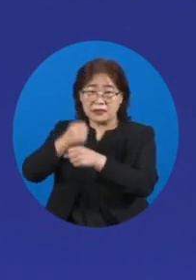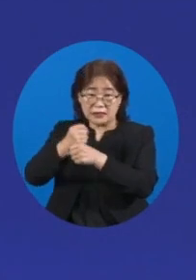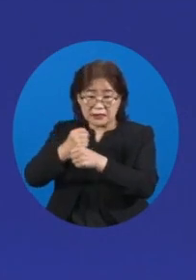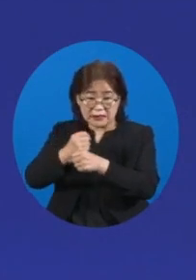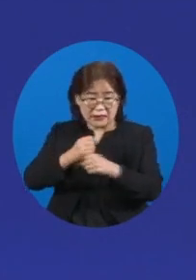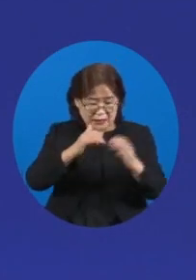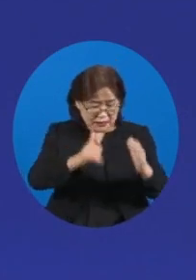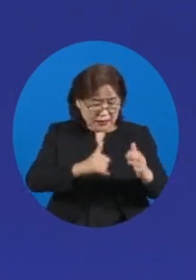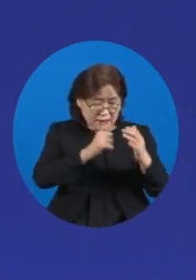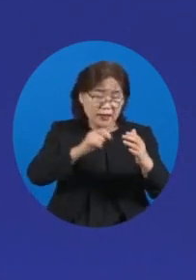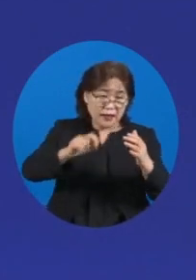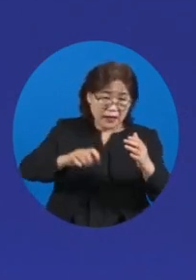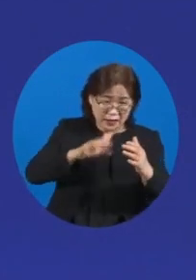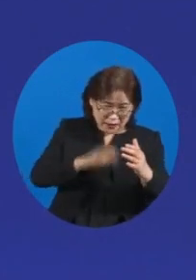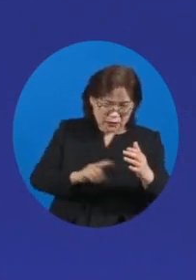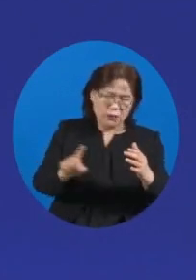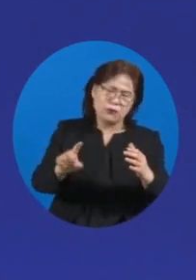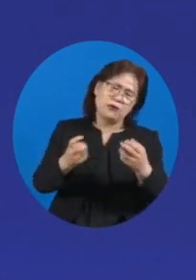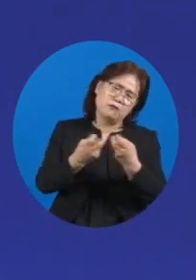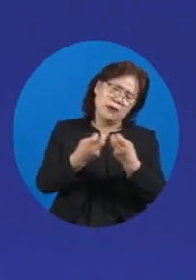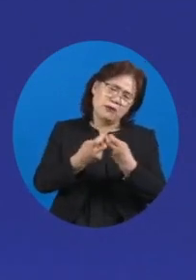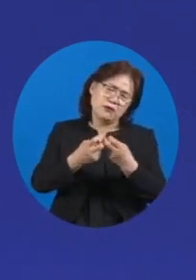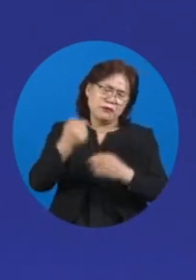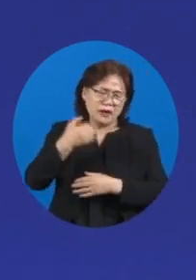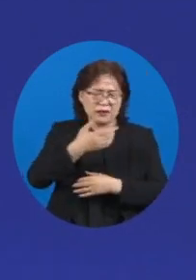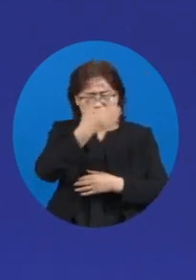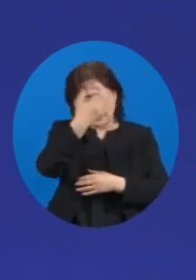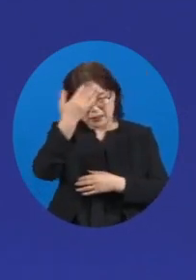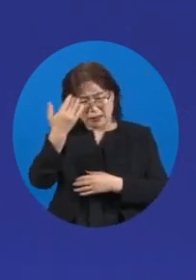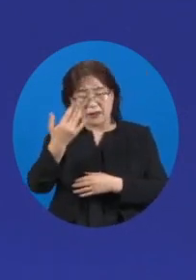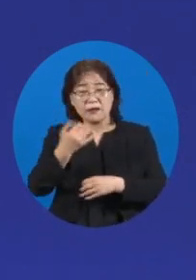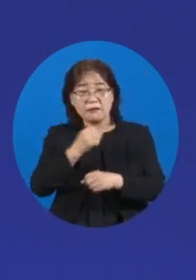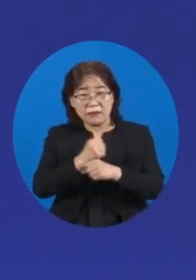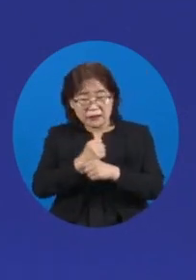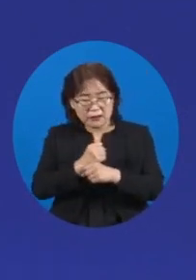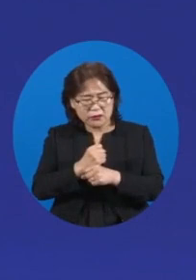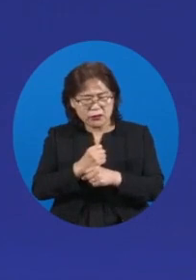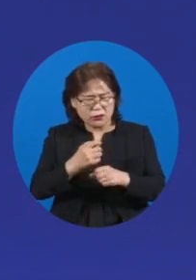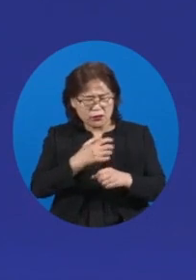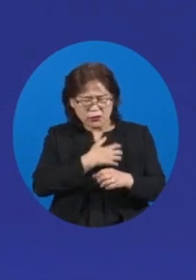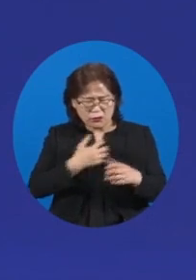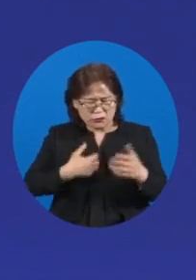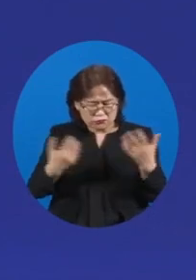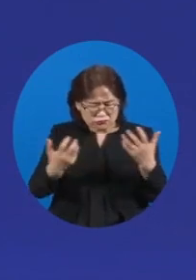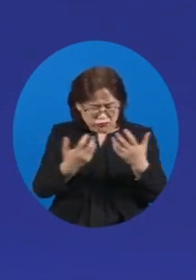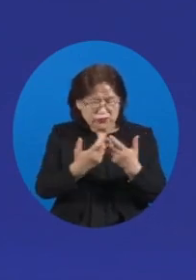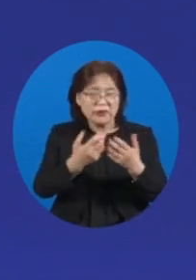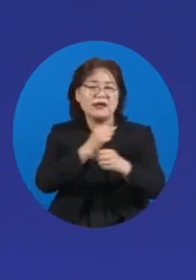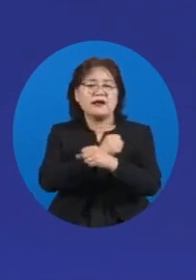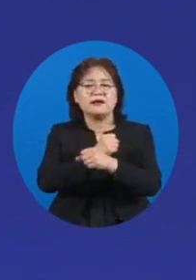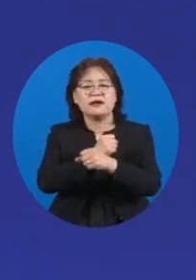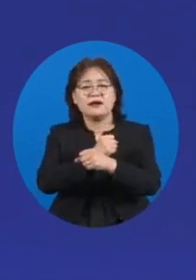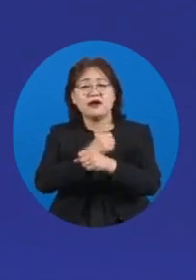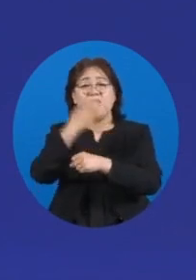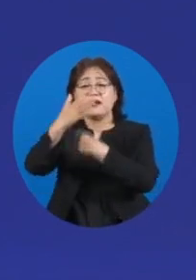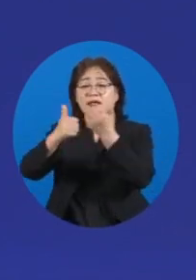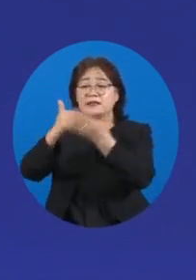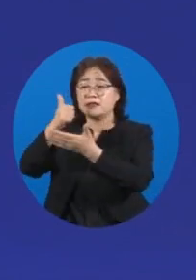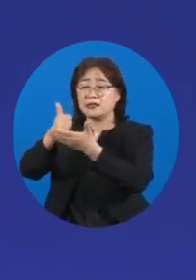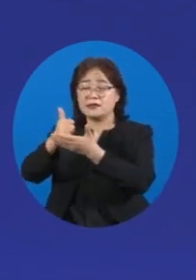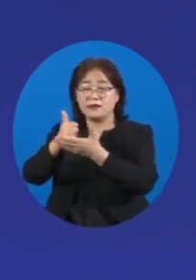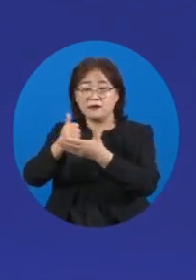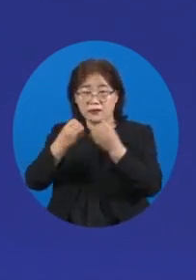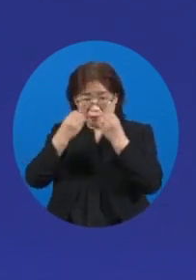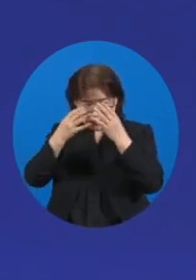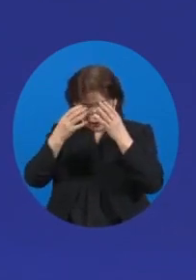세상을 어떻게 하면 도 아름답게 하고 또 풍성하게 할까 하나님이 창조하신 이